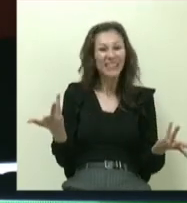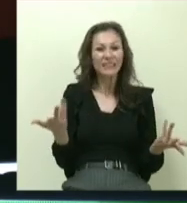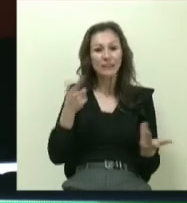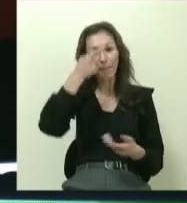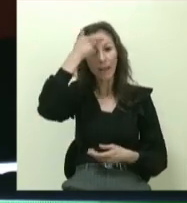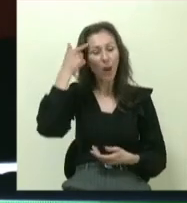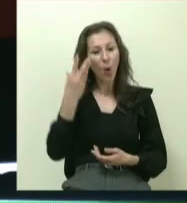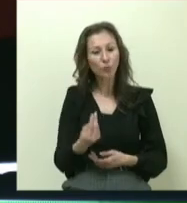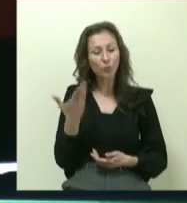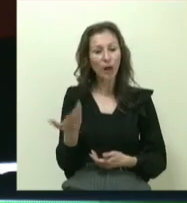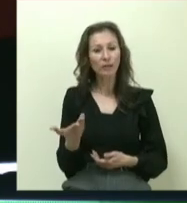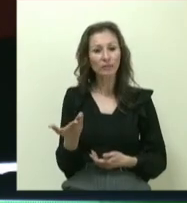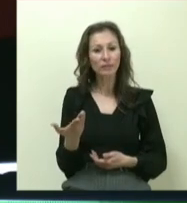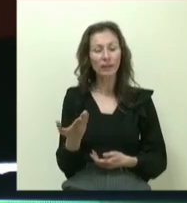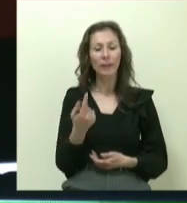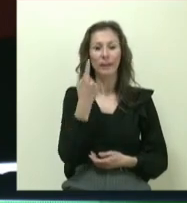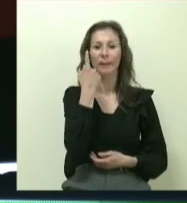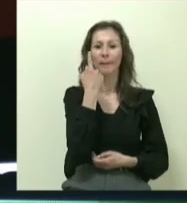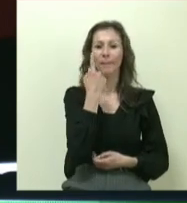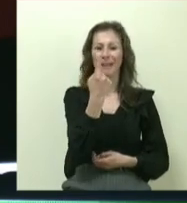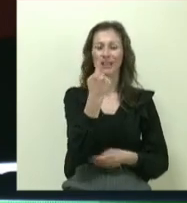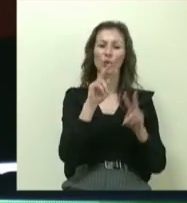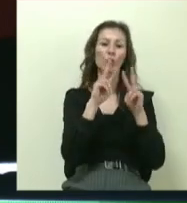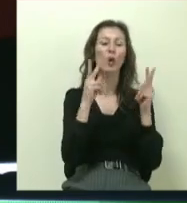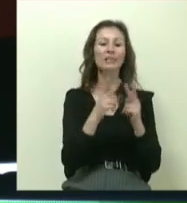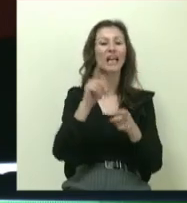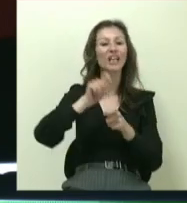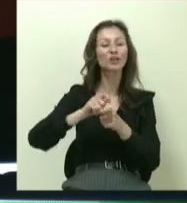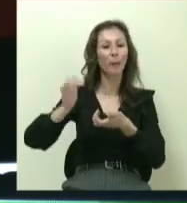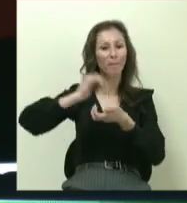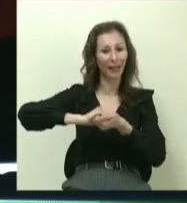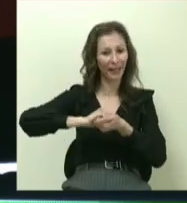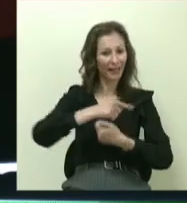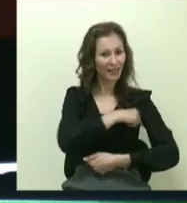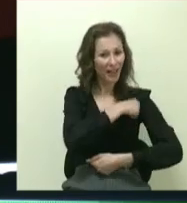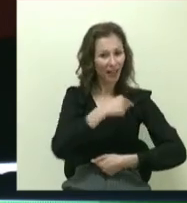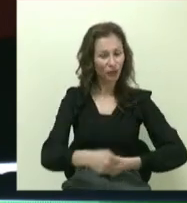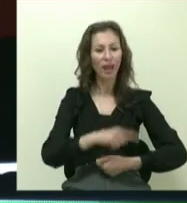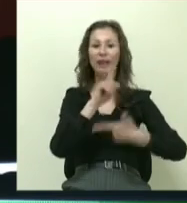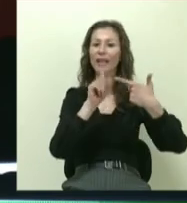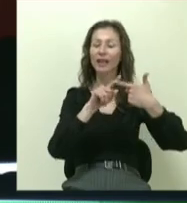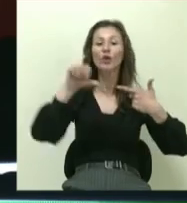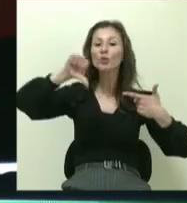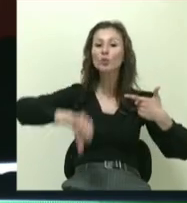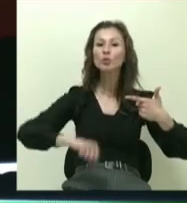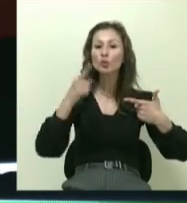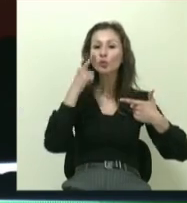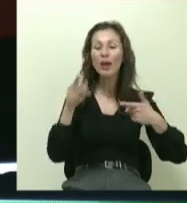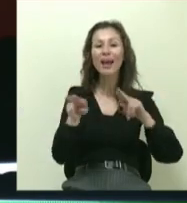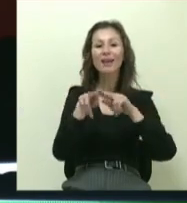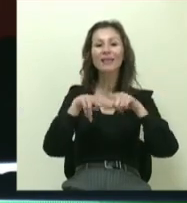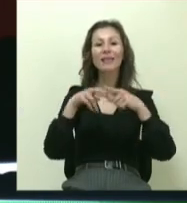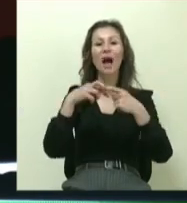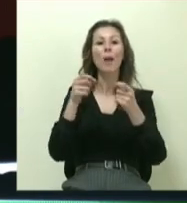belli olacak Bir küresel işbirliğinin derecesi 2 düşük karbona